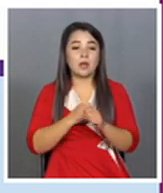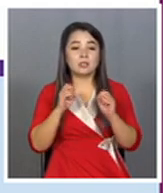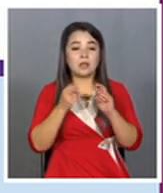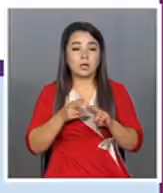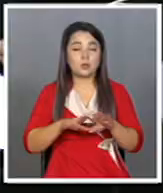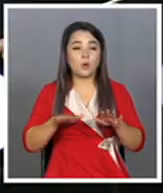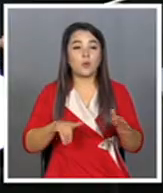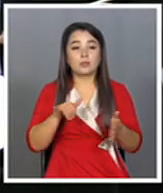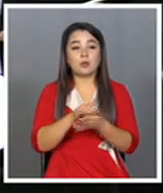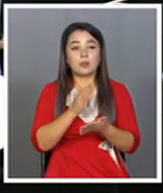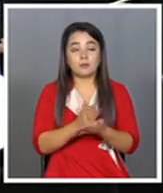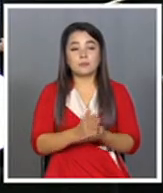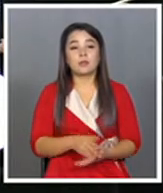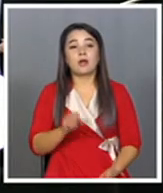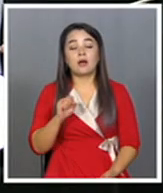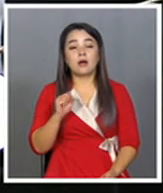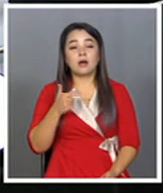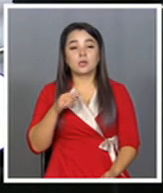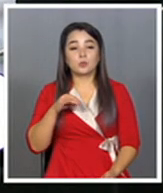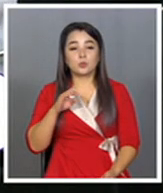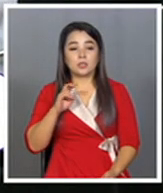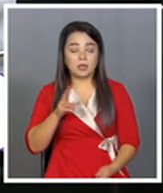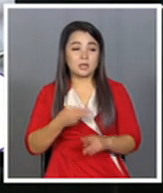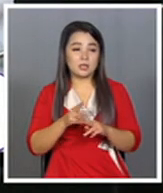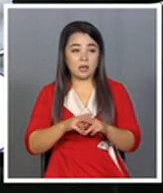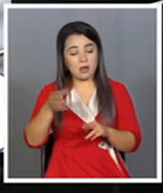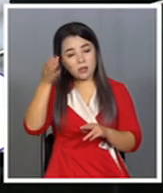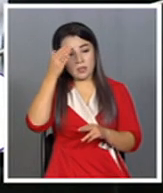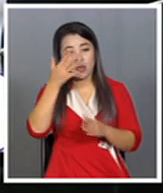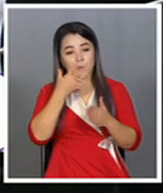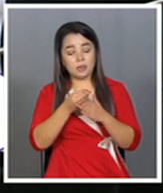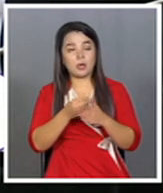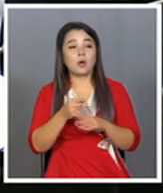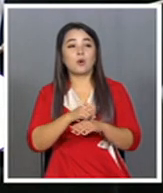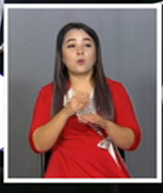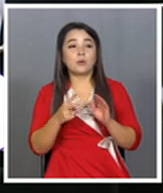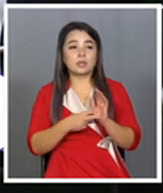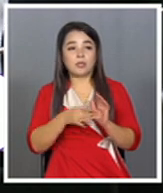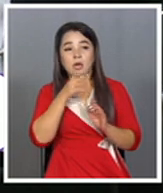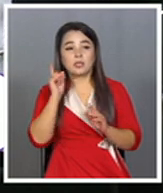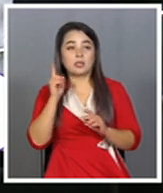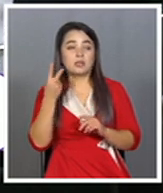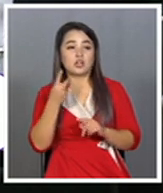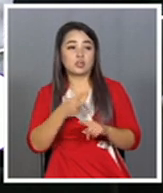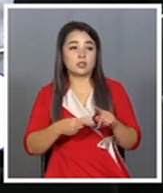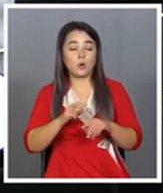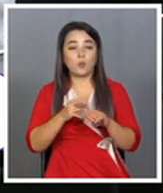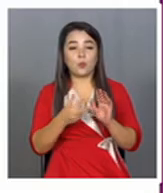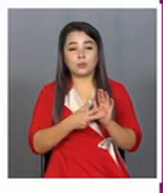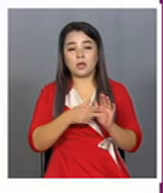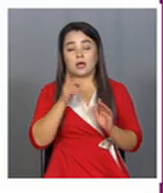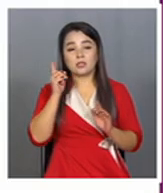қойылған. Ағартушылық ғасыр 17-ші ғасырдың екінші жартысы мен 18-ші ғасырдың соңына